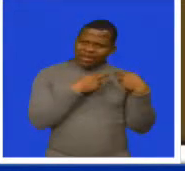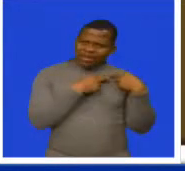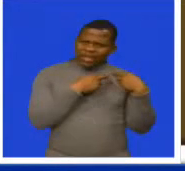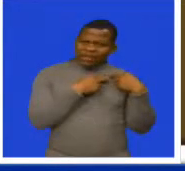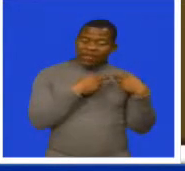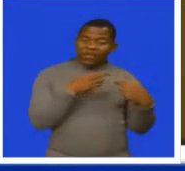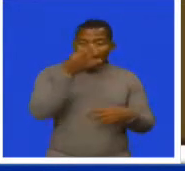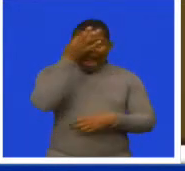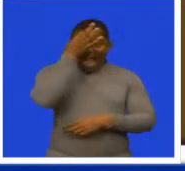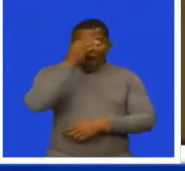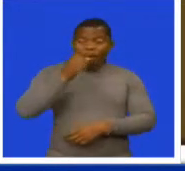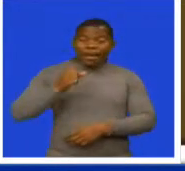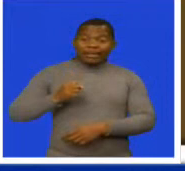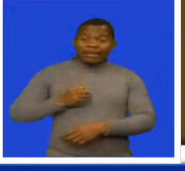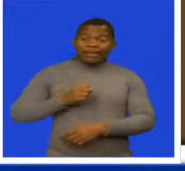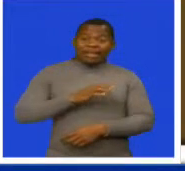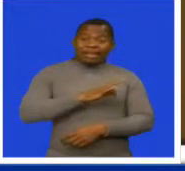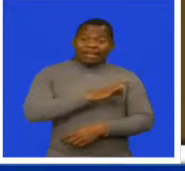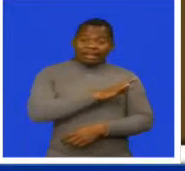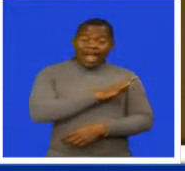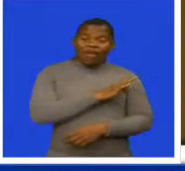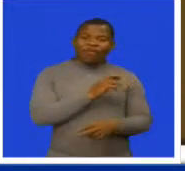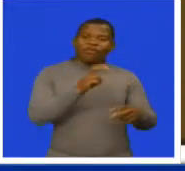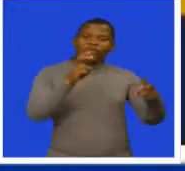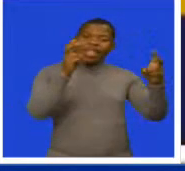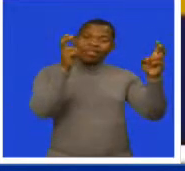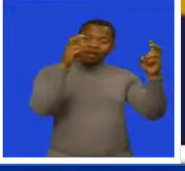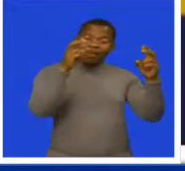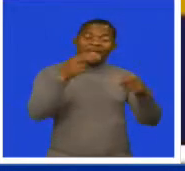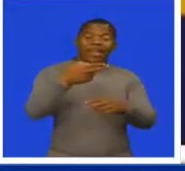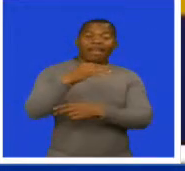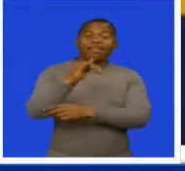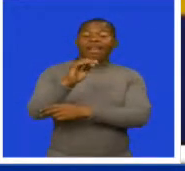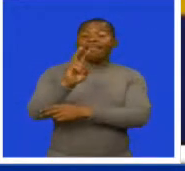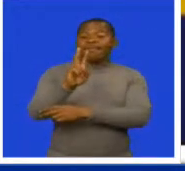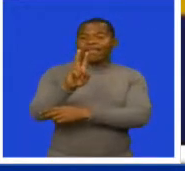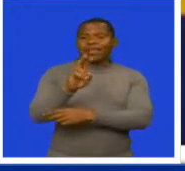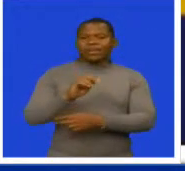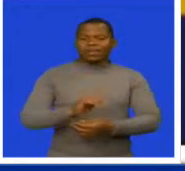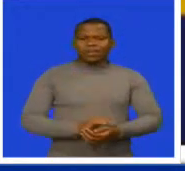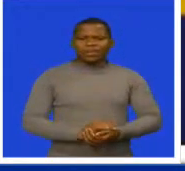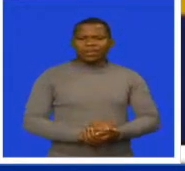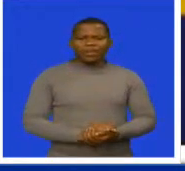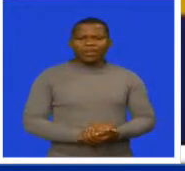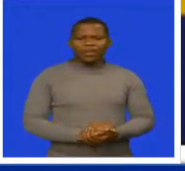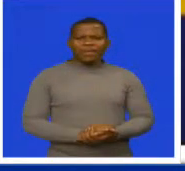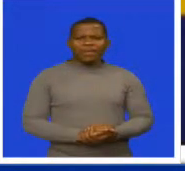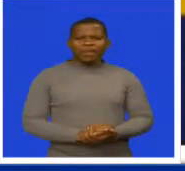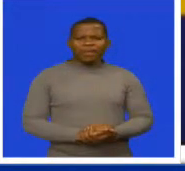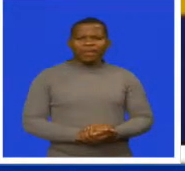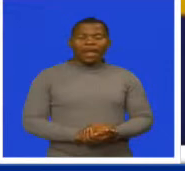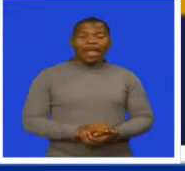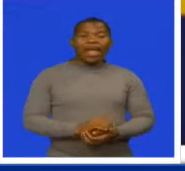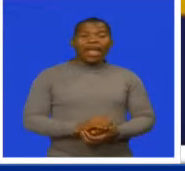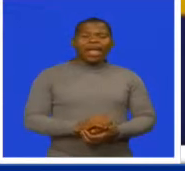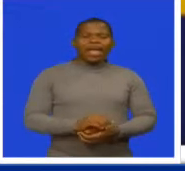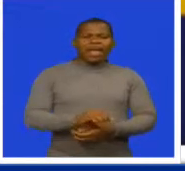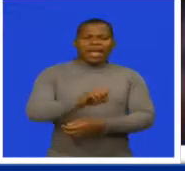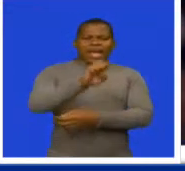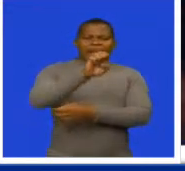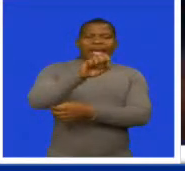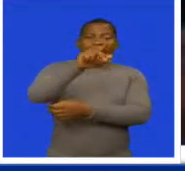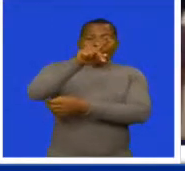Inhlangano yabothisha kuleli Eswatini Principals Association ngekusebenzisana nelikomiti lelibuka indzaba teHIV etisebenzini tembuso